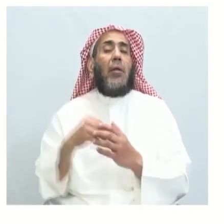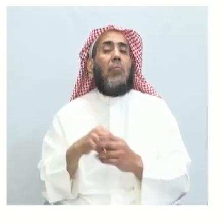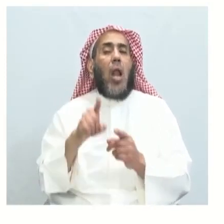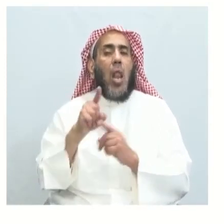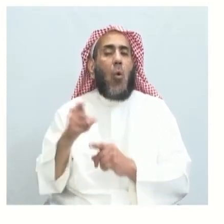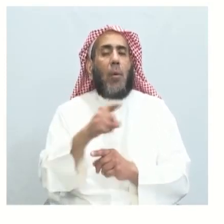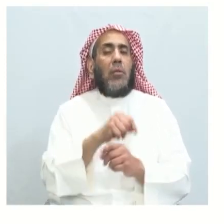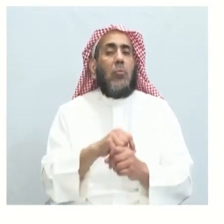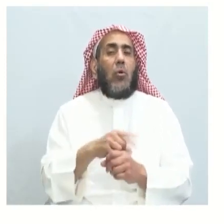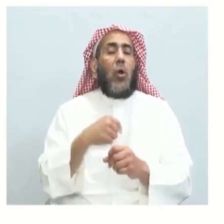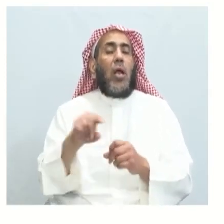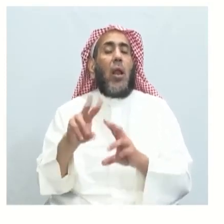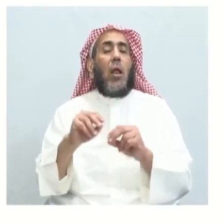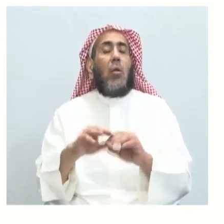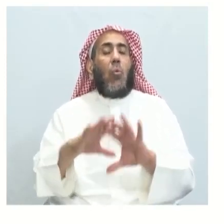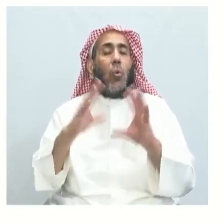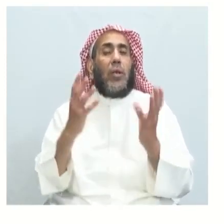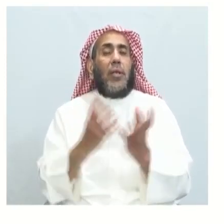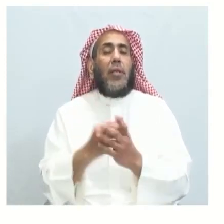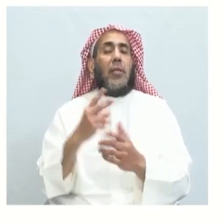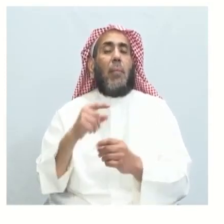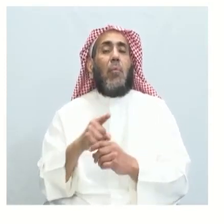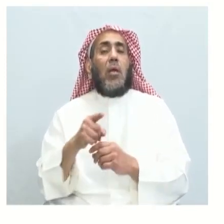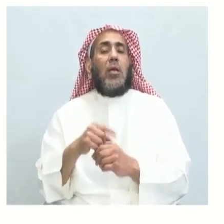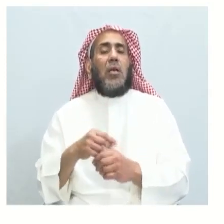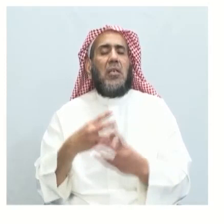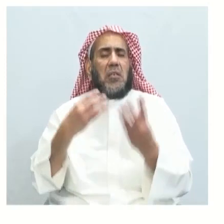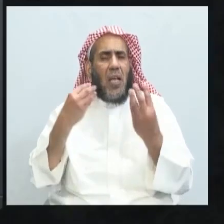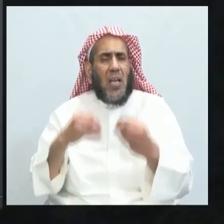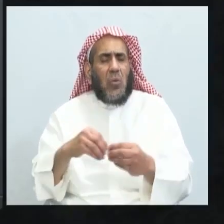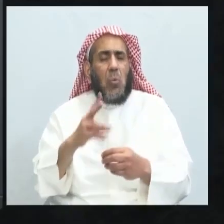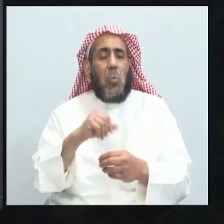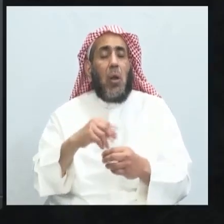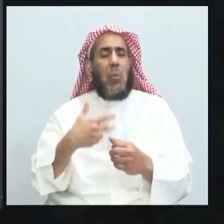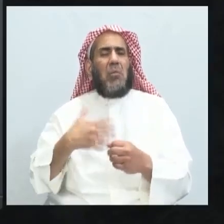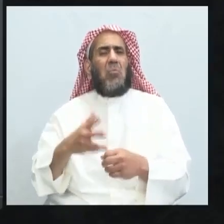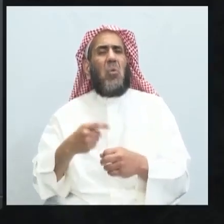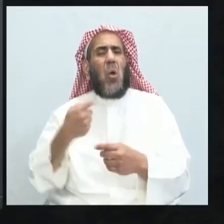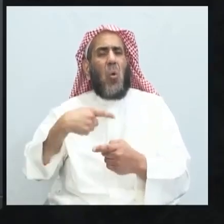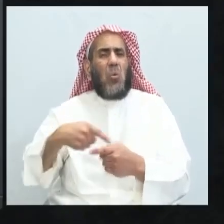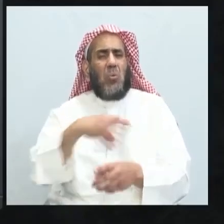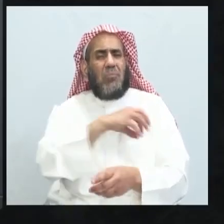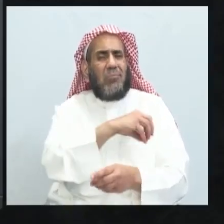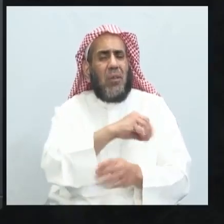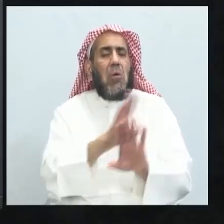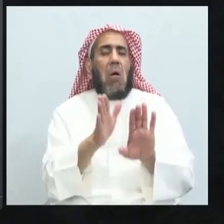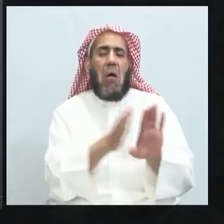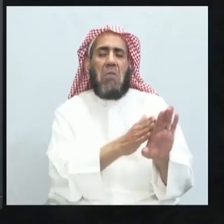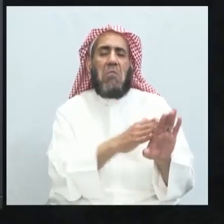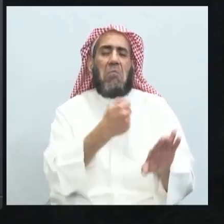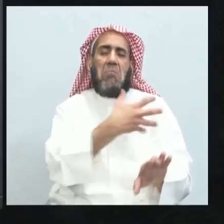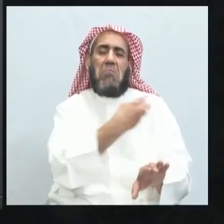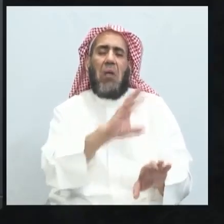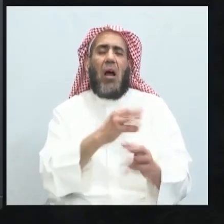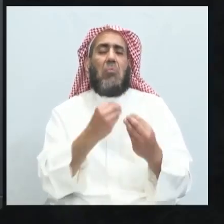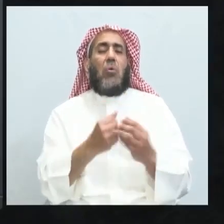لكم انتم وانا كاني والي هذا اليتيم فذكر ان استغنيت عففت ان لم استطع او العوده اليه فاني ساعف عن ذلك